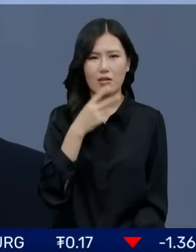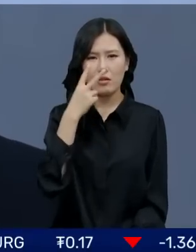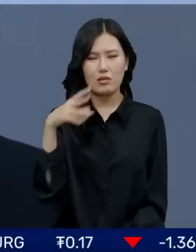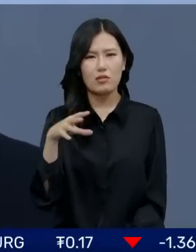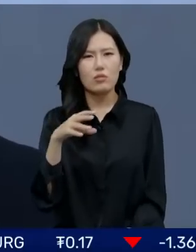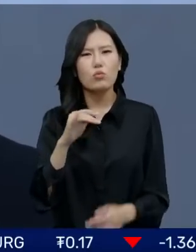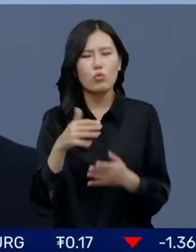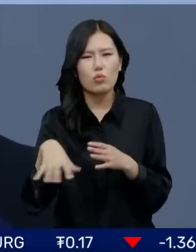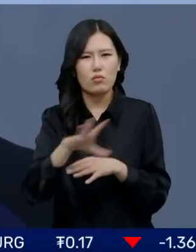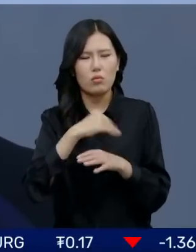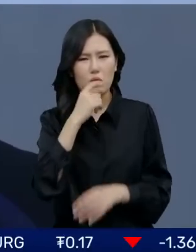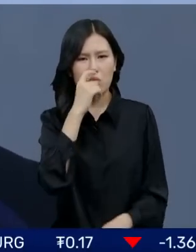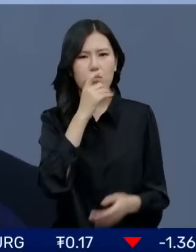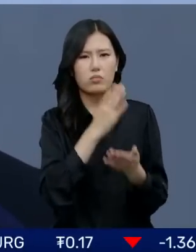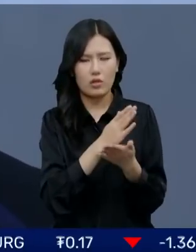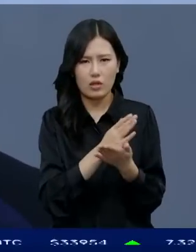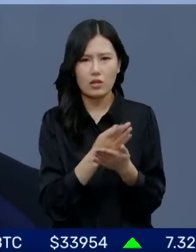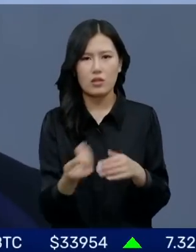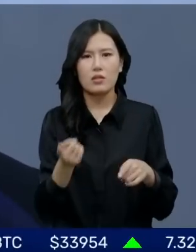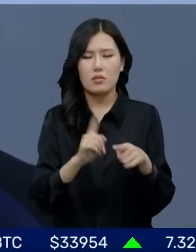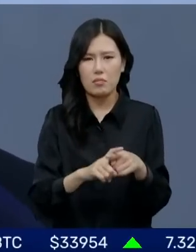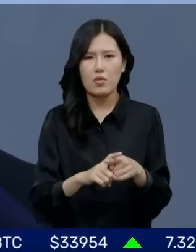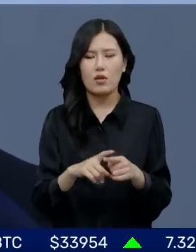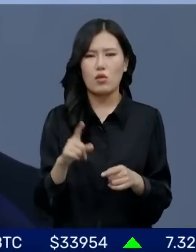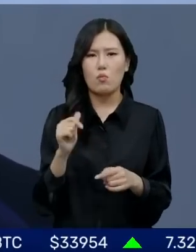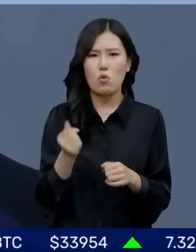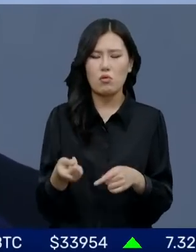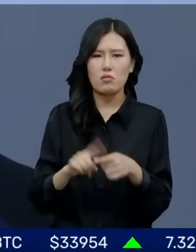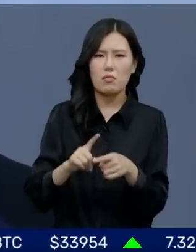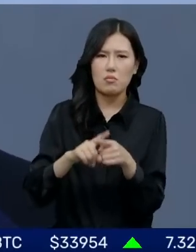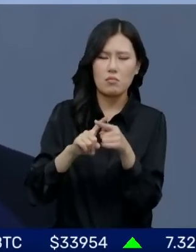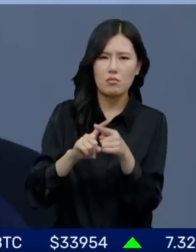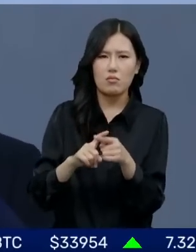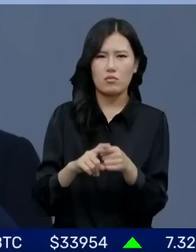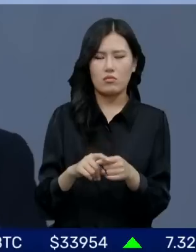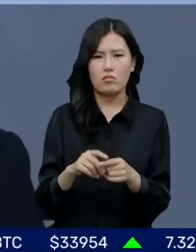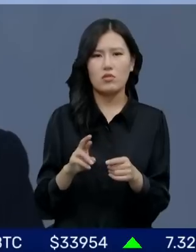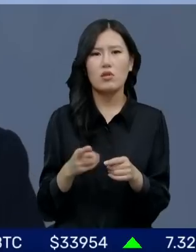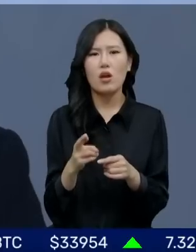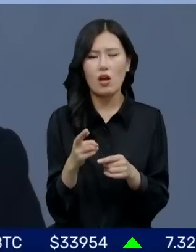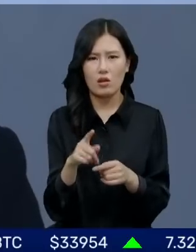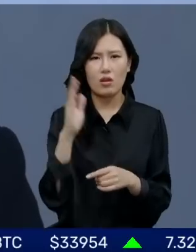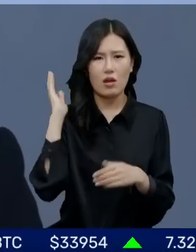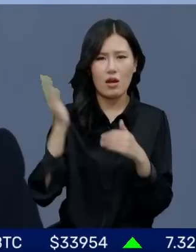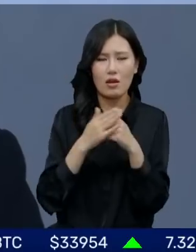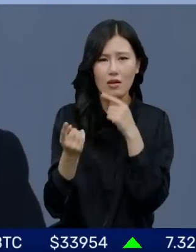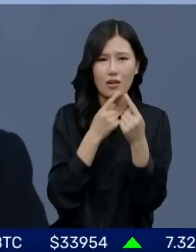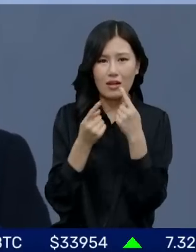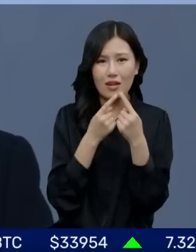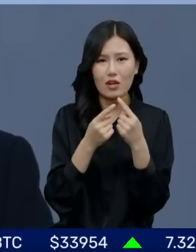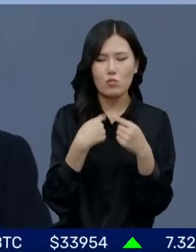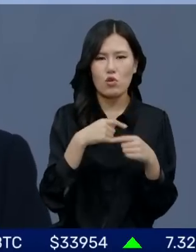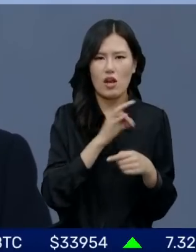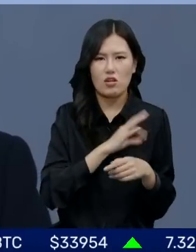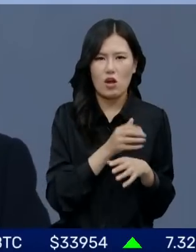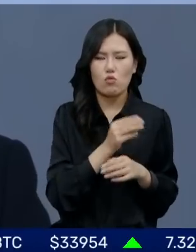өөрөө бизнесийн одоо өртгийн давуу талыг бий болгоод байгаа учраас хувьсч ашигтай байгаад байна. Үүнд хувилдж байгаа тэр бишгээг олгож байгаа төрийн